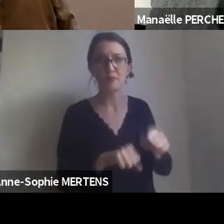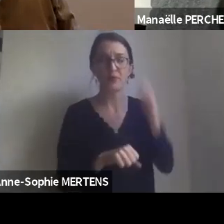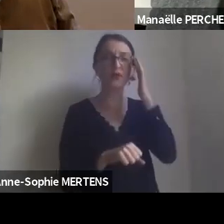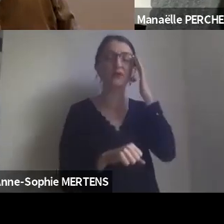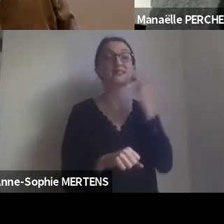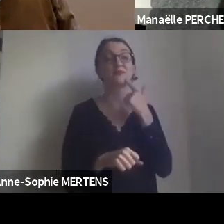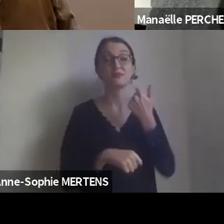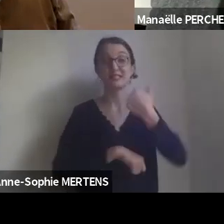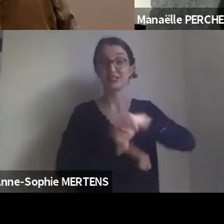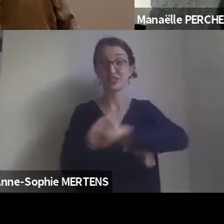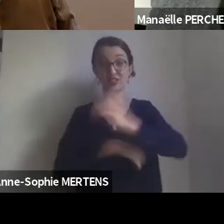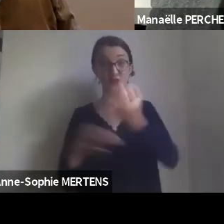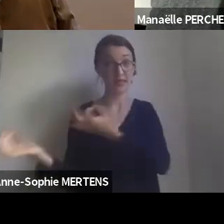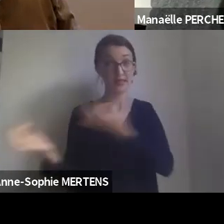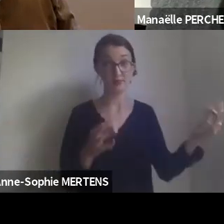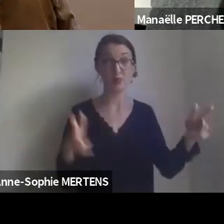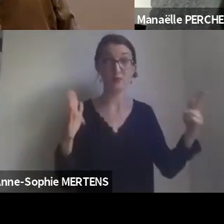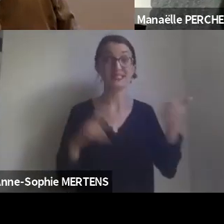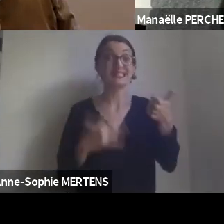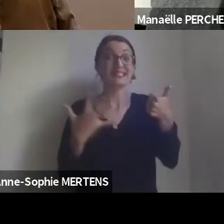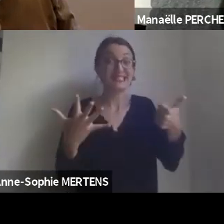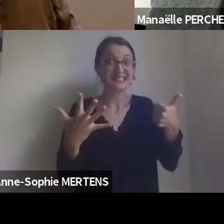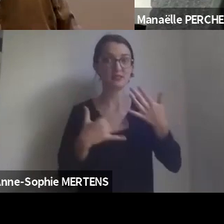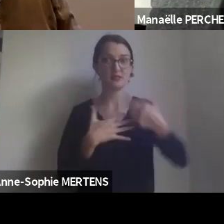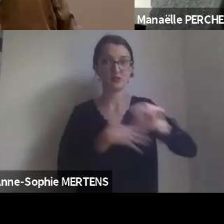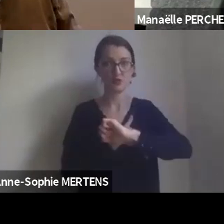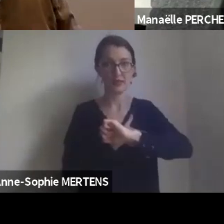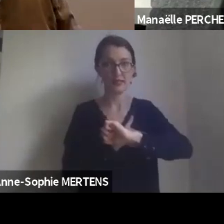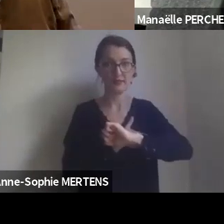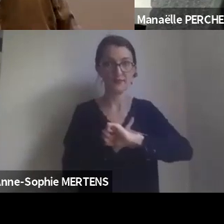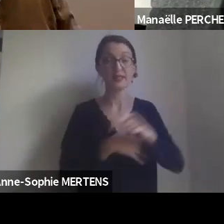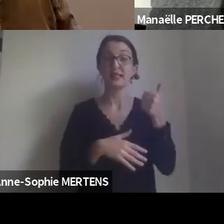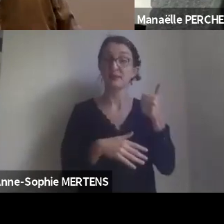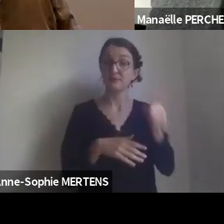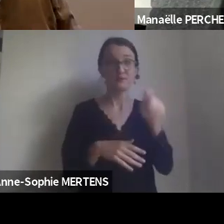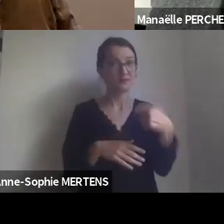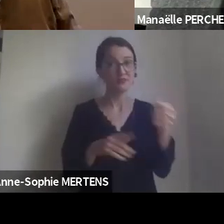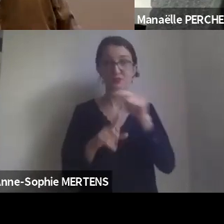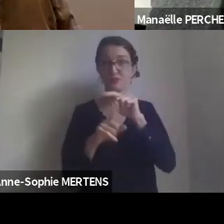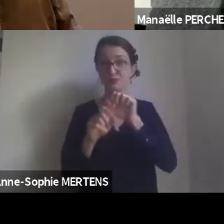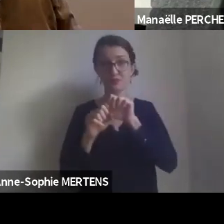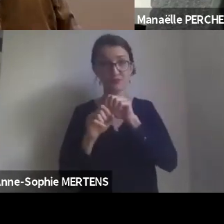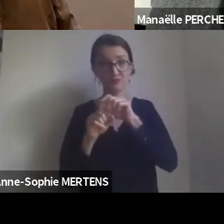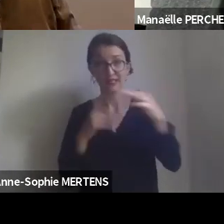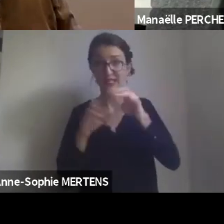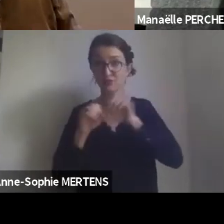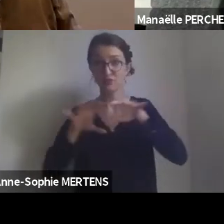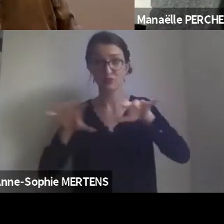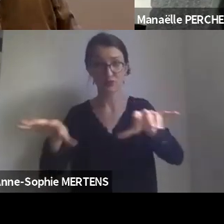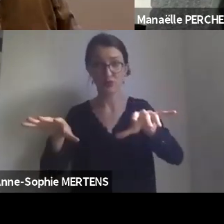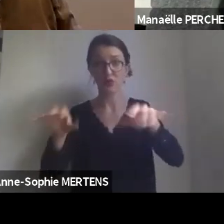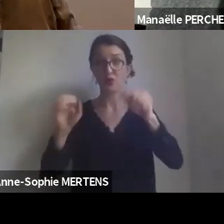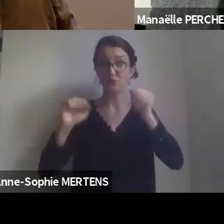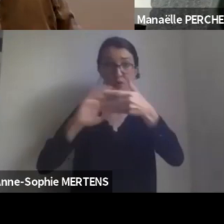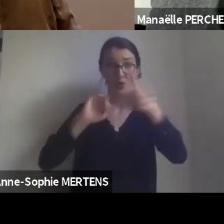Vous aurez accès à toutes les informations du parcours sur les réseaux sociaux puisque nous allons relayer le lancement de chacun des modules dans les prochaines semaines.